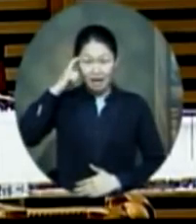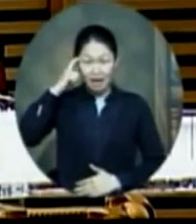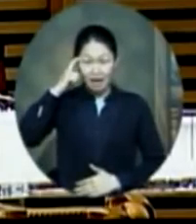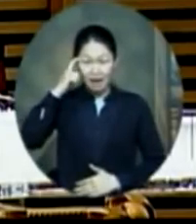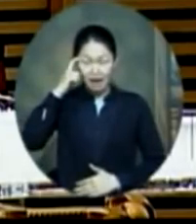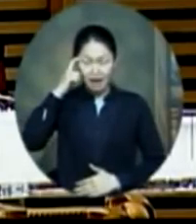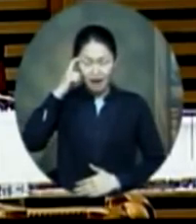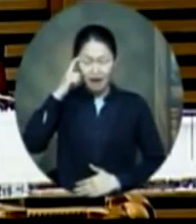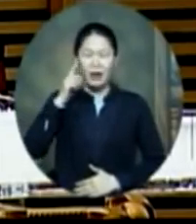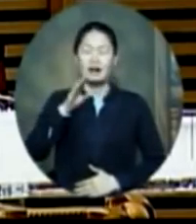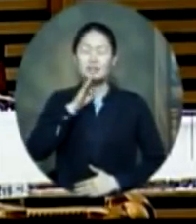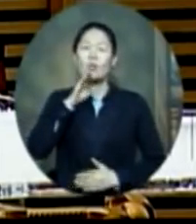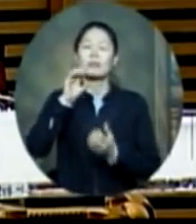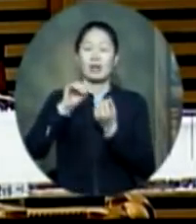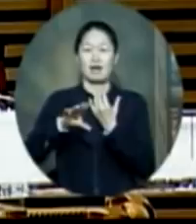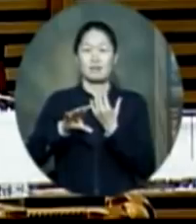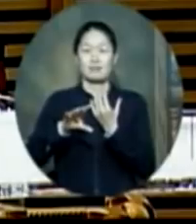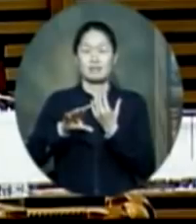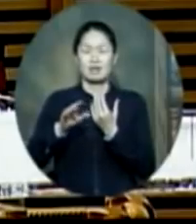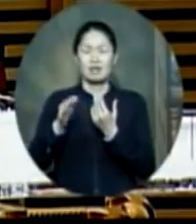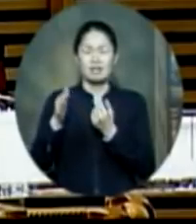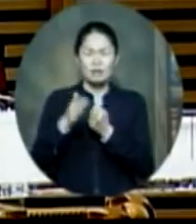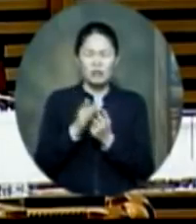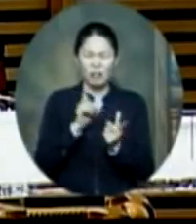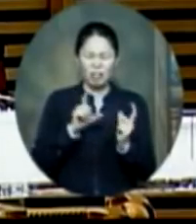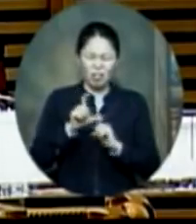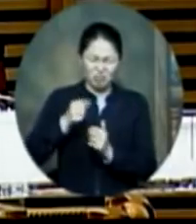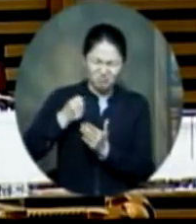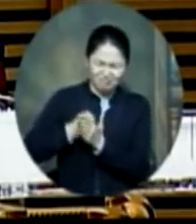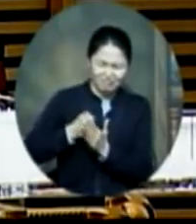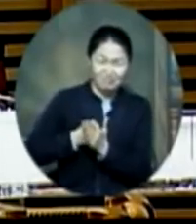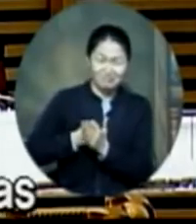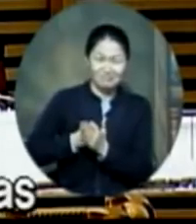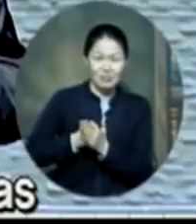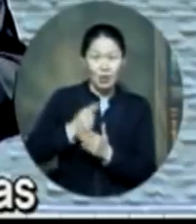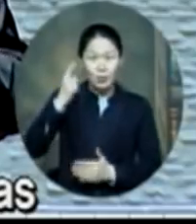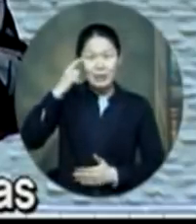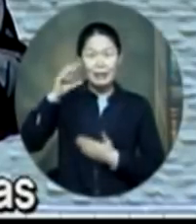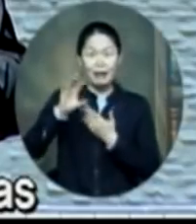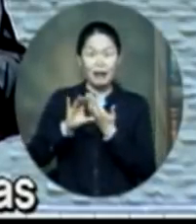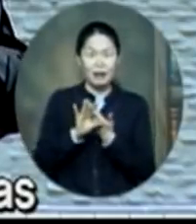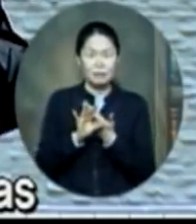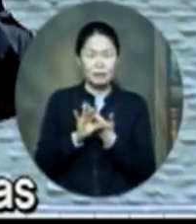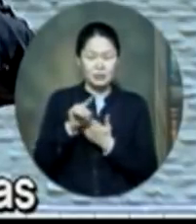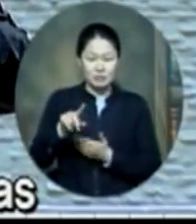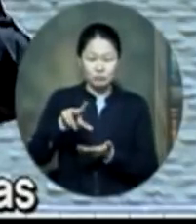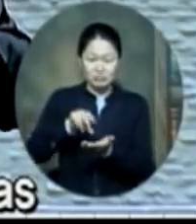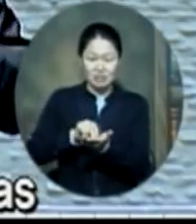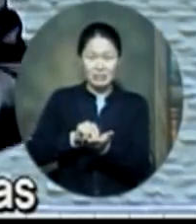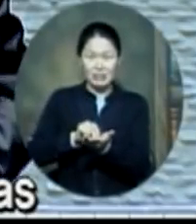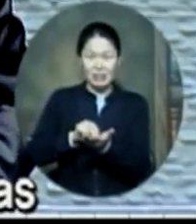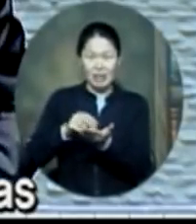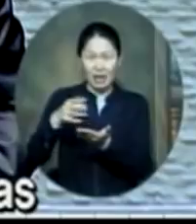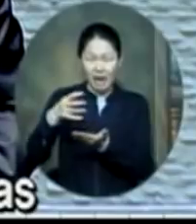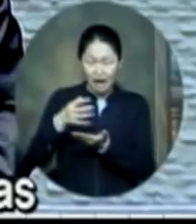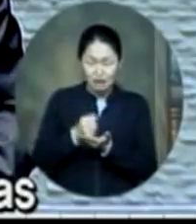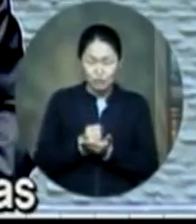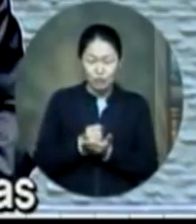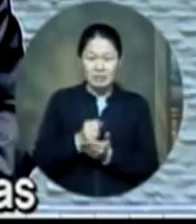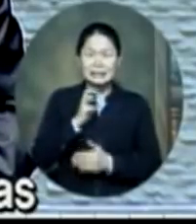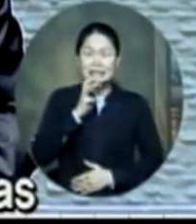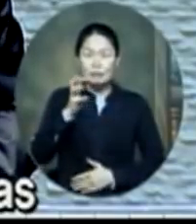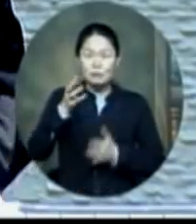답이 정답이었어요. 그래서 더 속상했어요. 왜냐하면 그 문제를 가지고 30분 동안이나 토론을